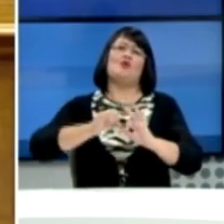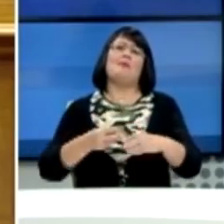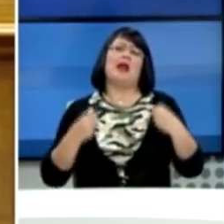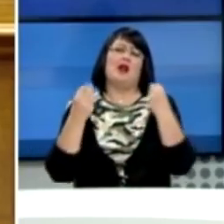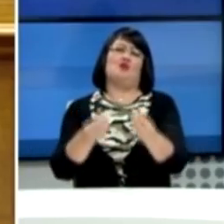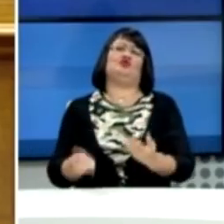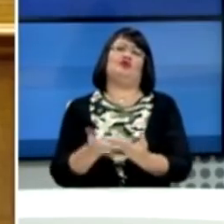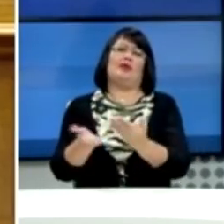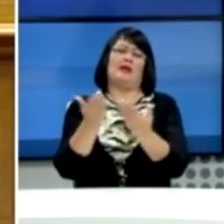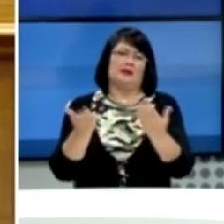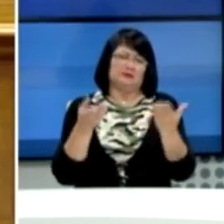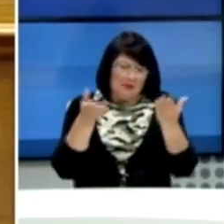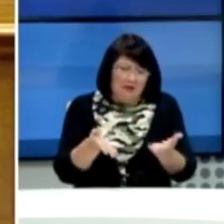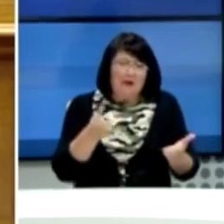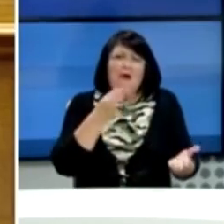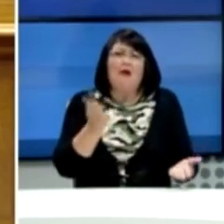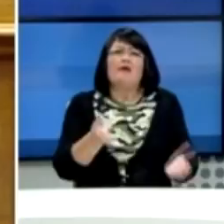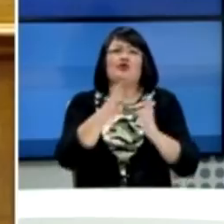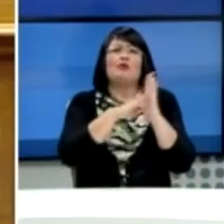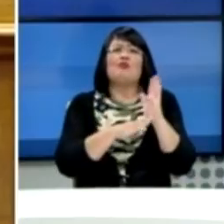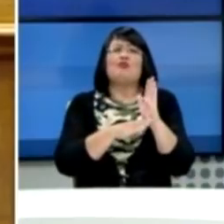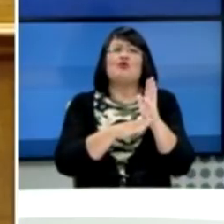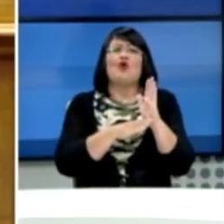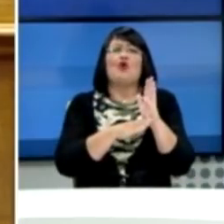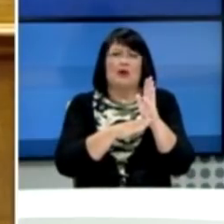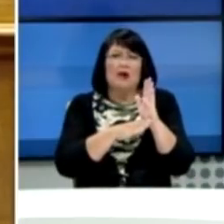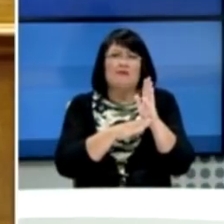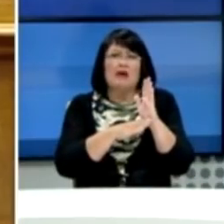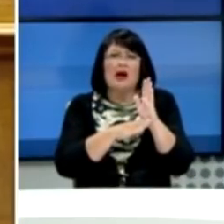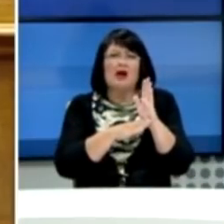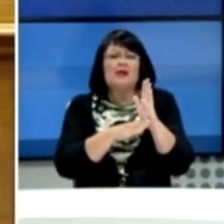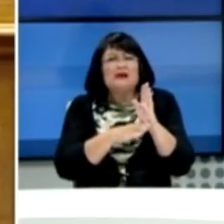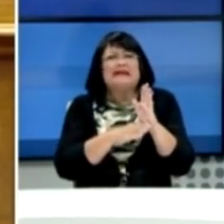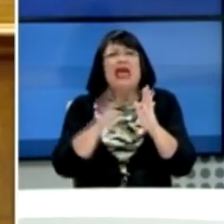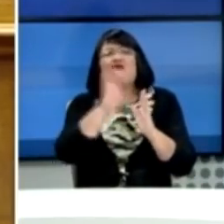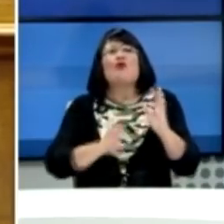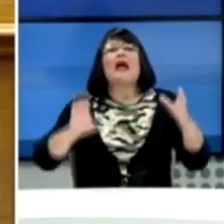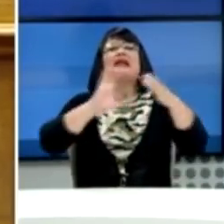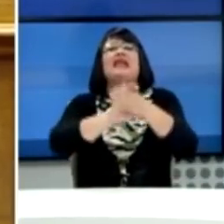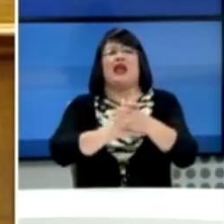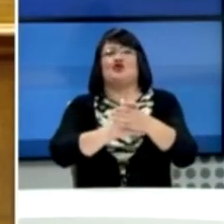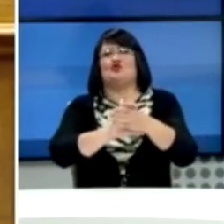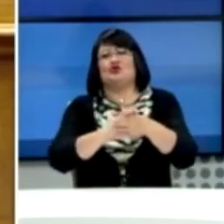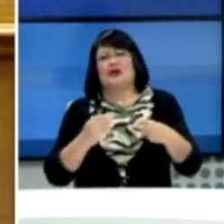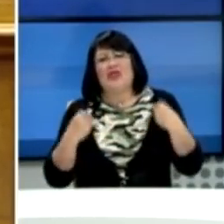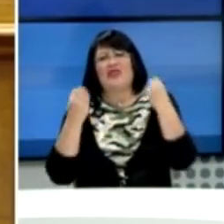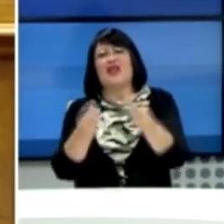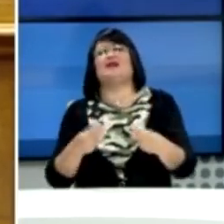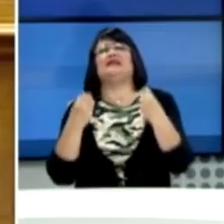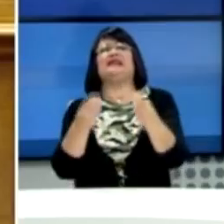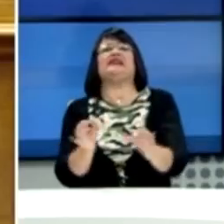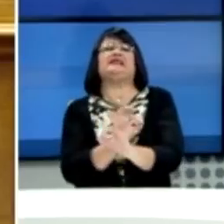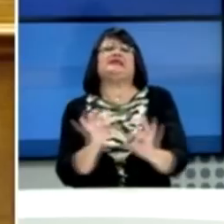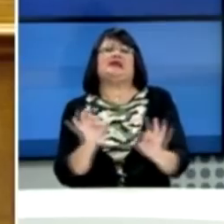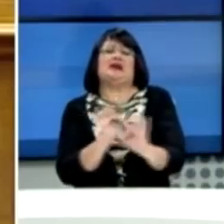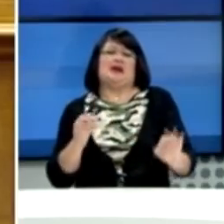Αυτό ακριβώς άλλωστε προσφέρει και το πρόγραμμα ΣΥΡ της Ευρωπαϊκής Ένωσης. Ζεστό χρήμα σε μονοπωλιακούς ομίλους. Χρήμα το